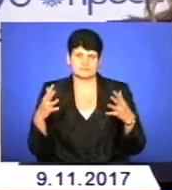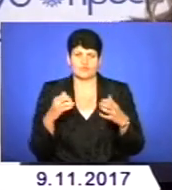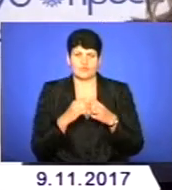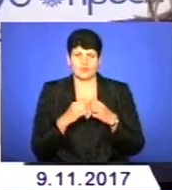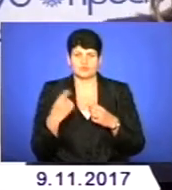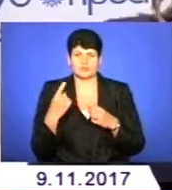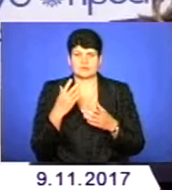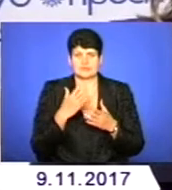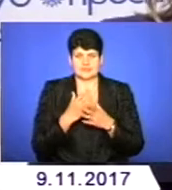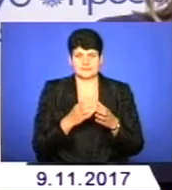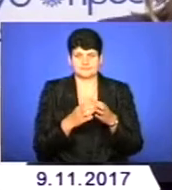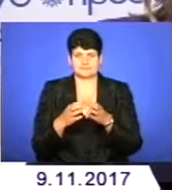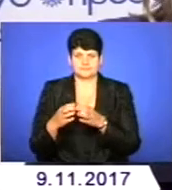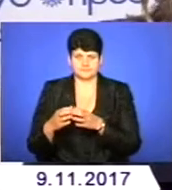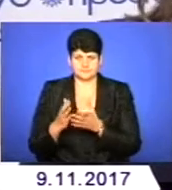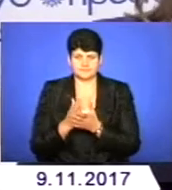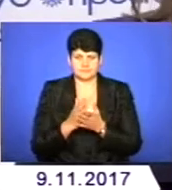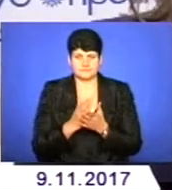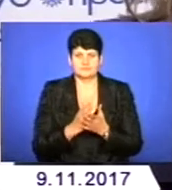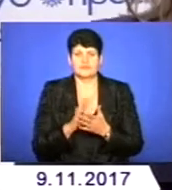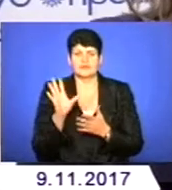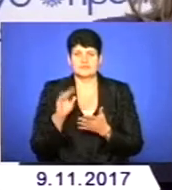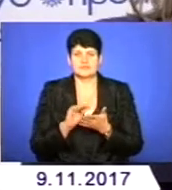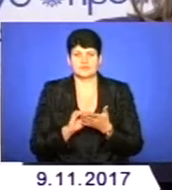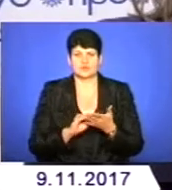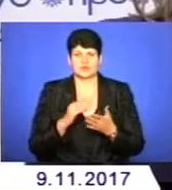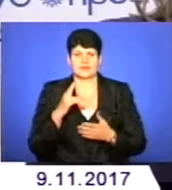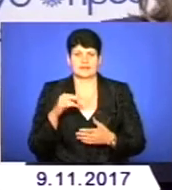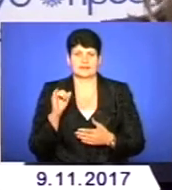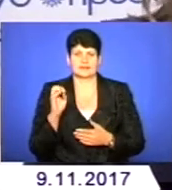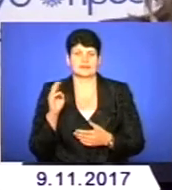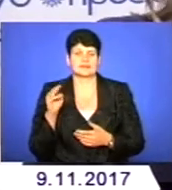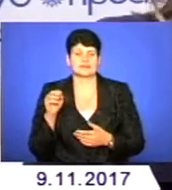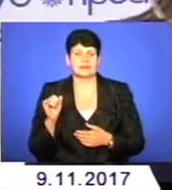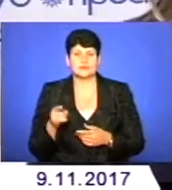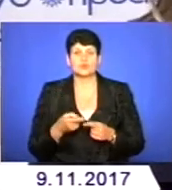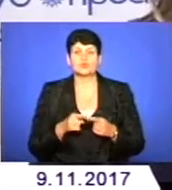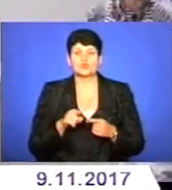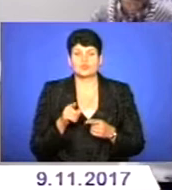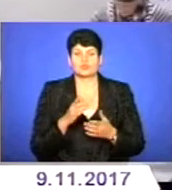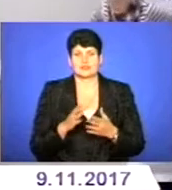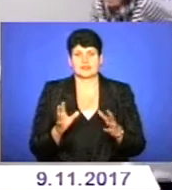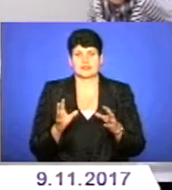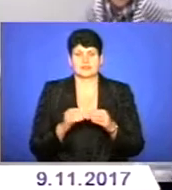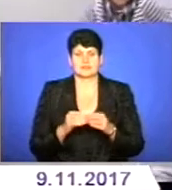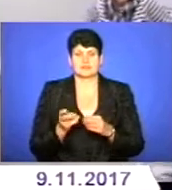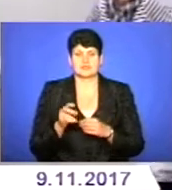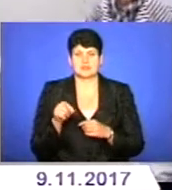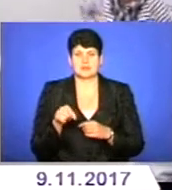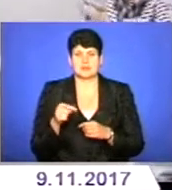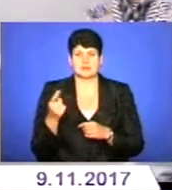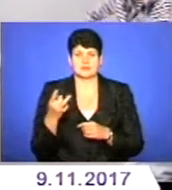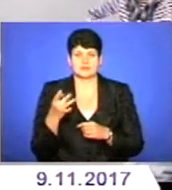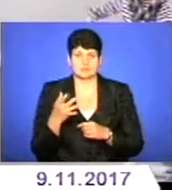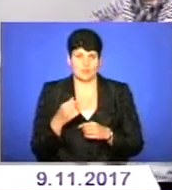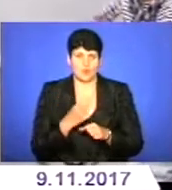кожній області є такі локації, всі пишуть цей диктант. От в цьому полягає єдність. Прийшла сюди в першу чергу по роботі,